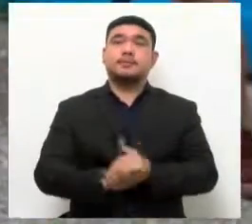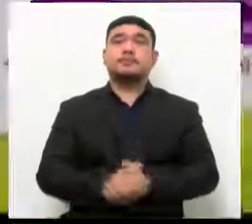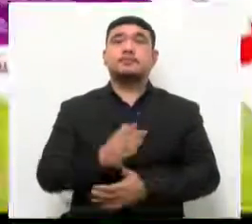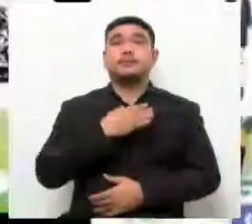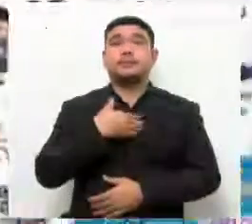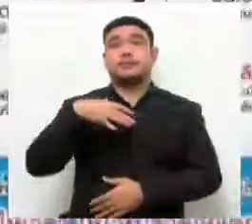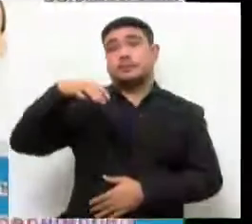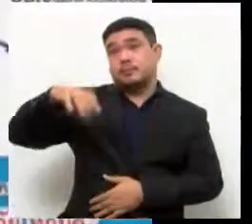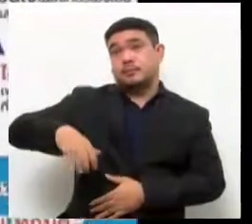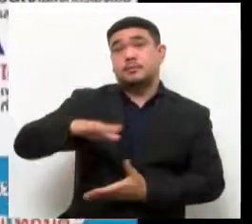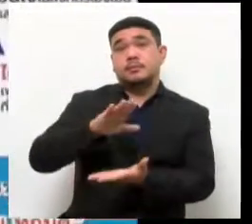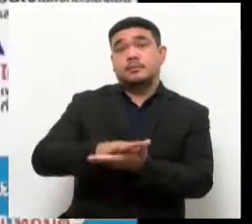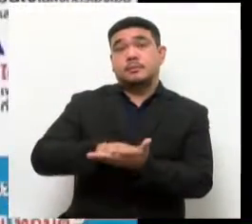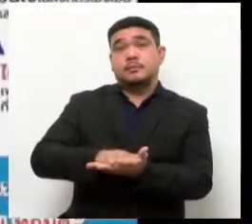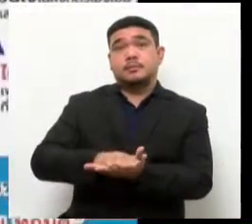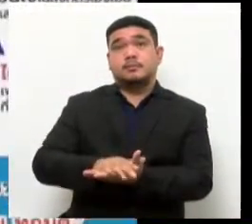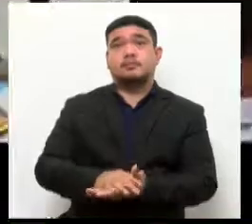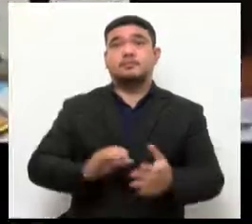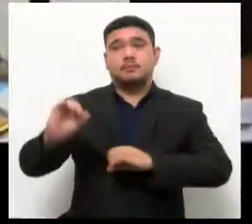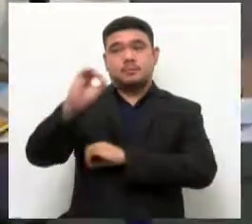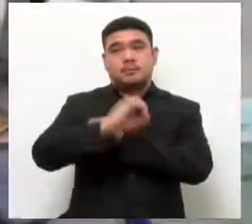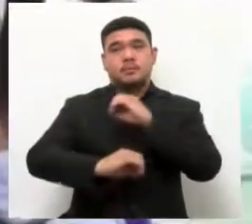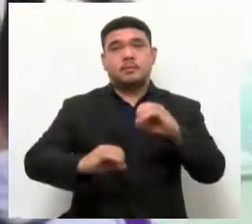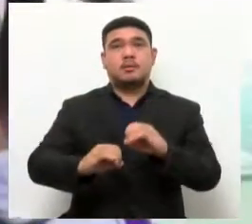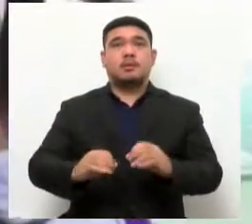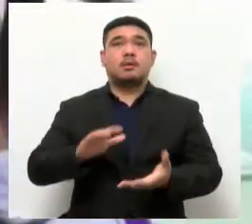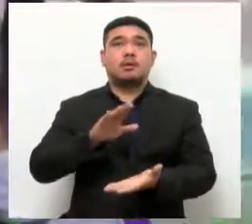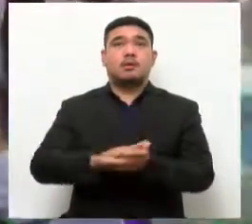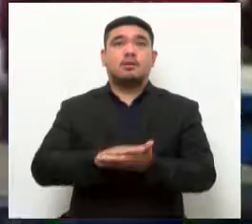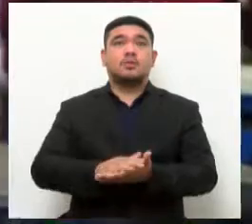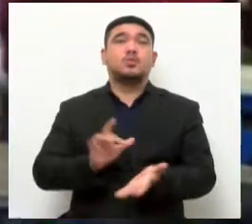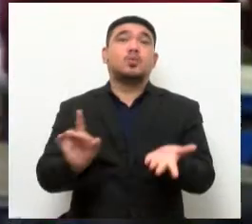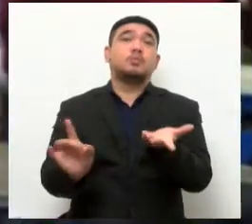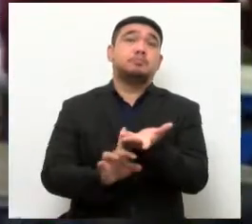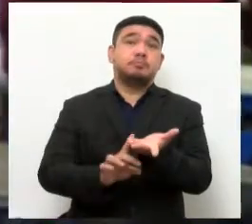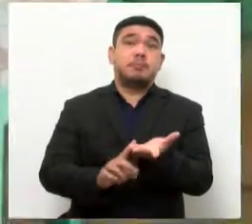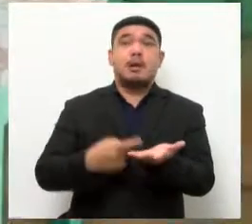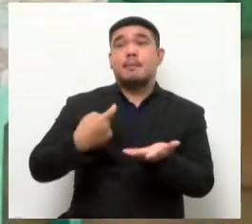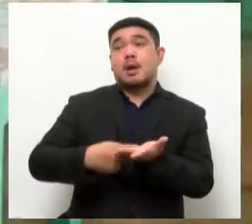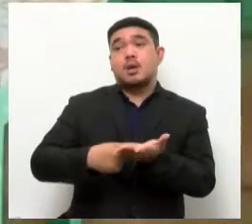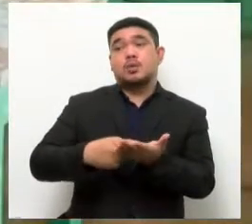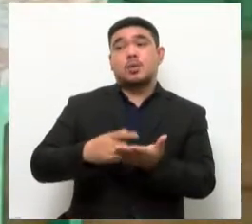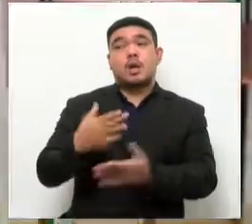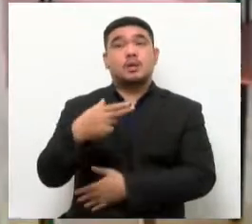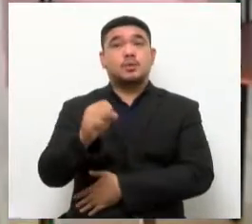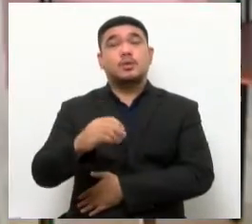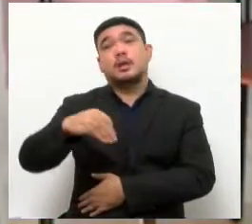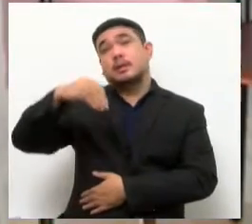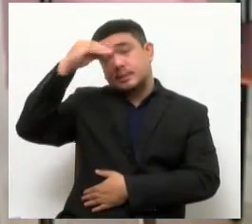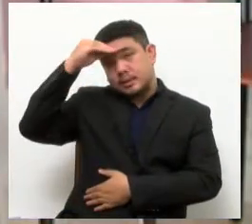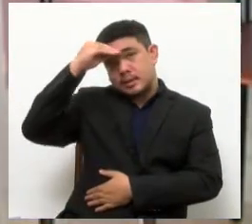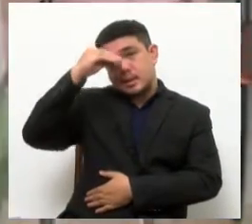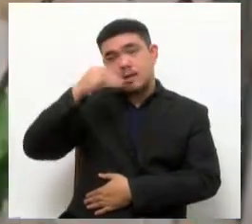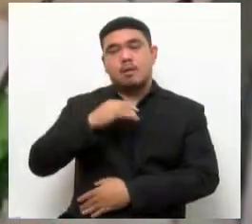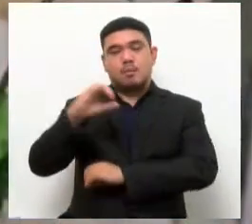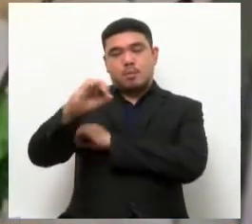ถานศึกษาสถานศึกษาปลอดภัยห้องเรียนคุณภาพระบบประกันคุณภาพการศึกษาระบบการนิเทศ